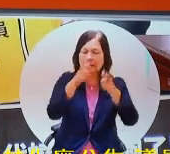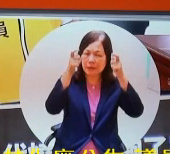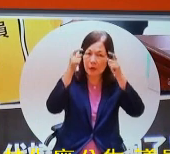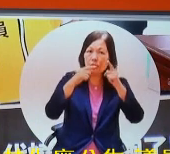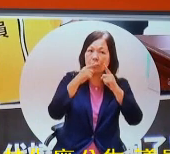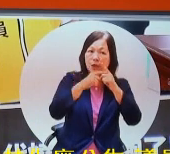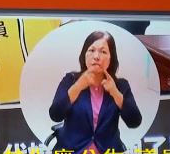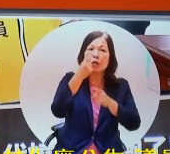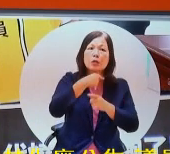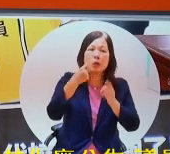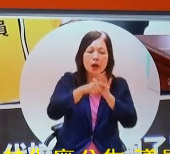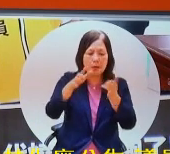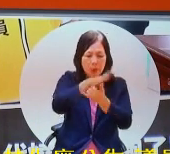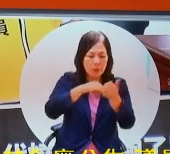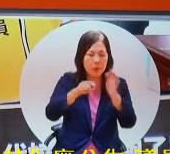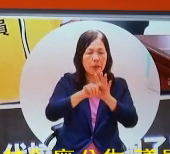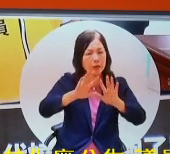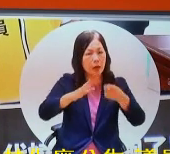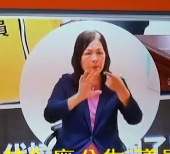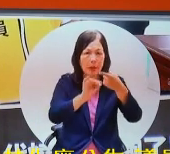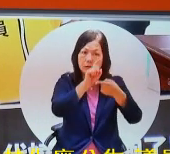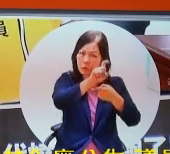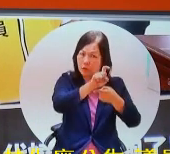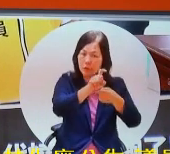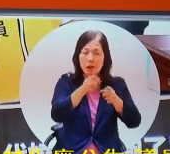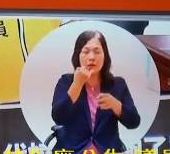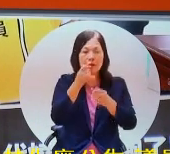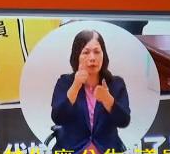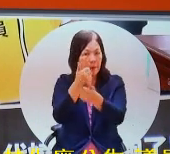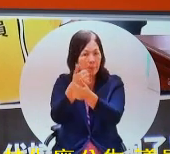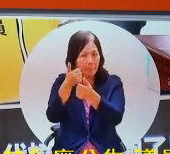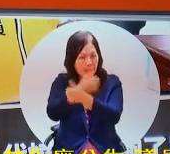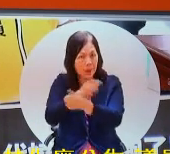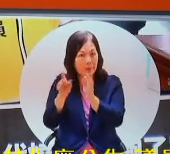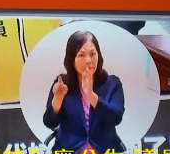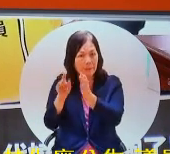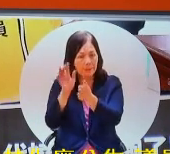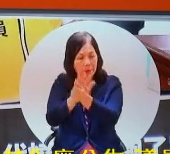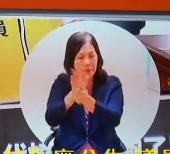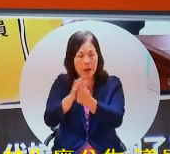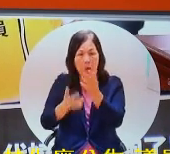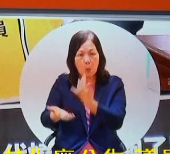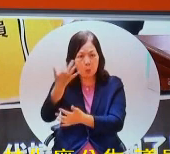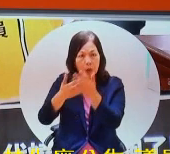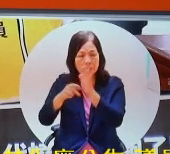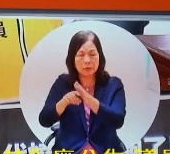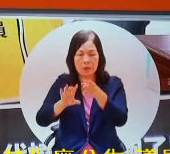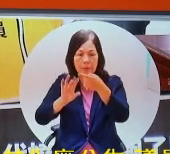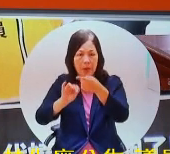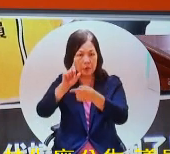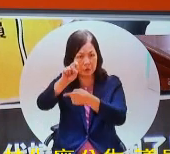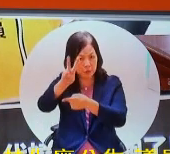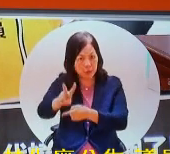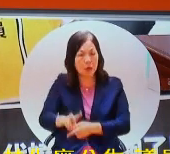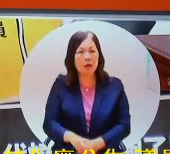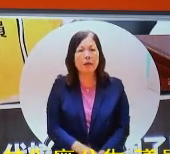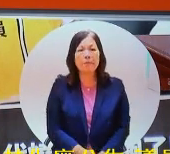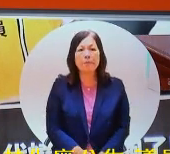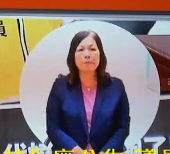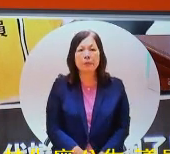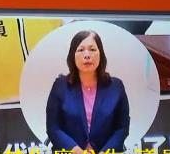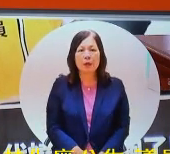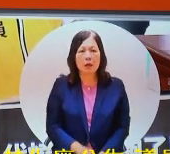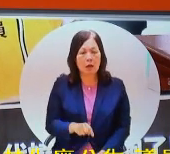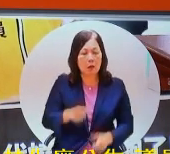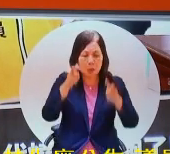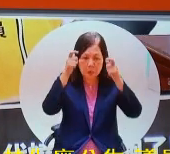台只有10%而已，可是我们必须要帮忙带上到增加到22%。所以我们高雄究竟需要